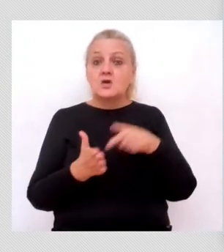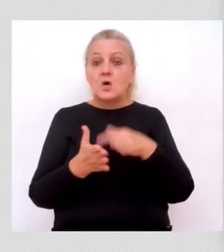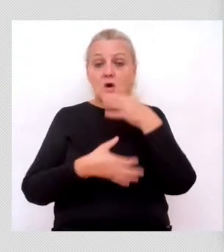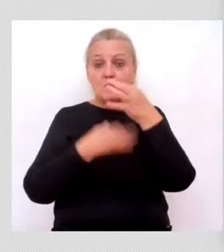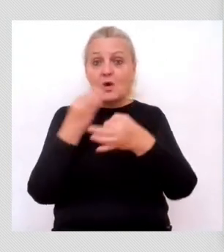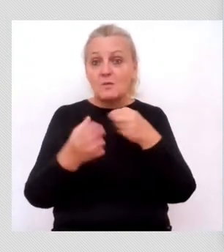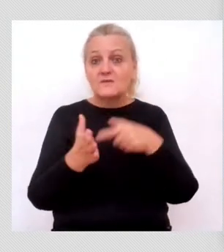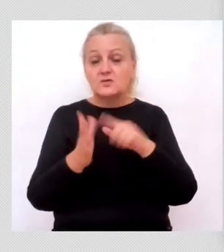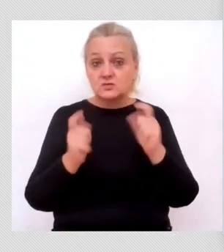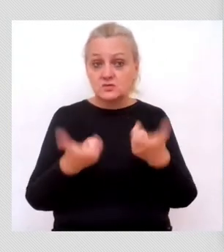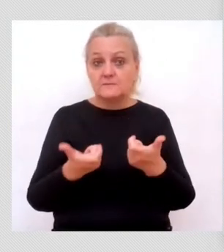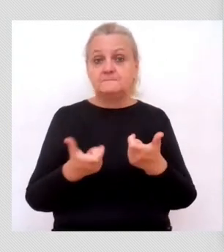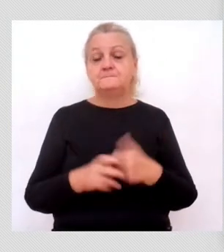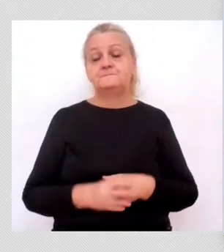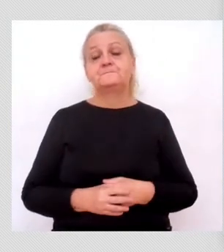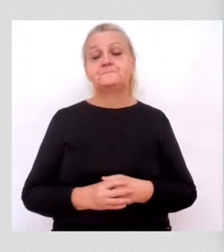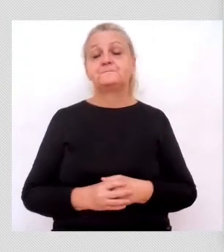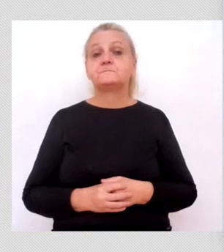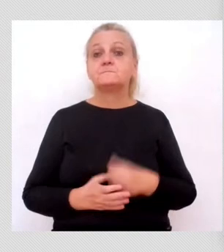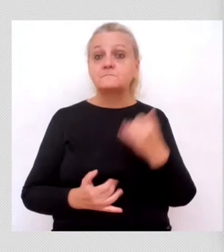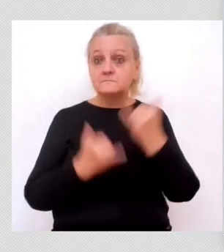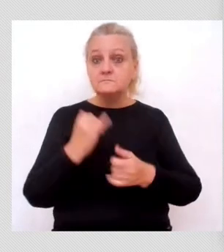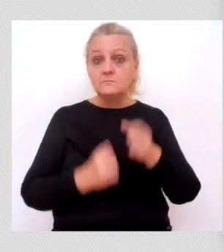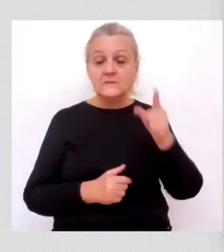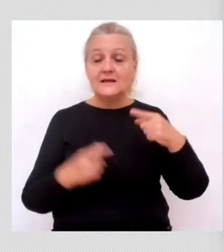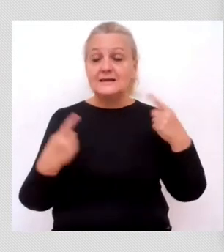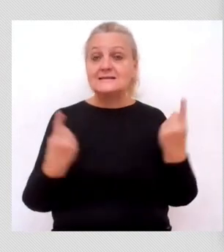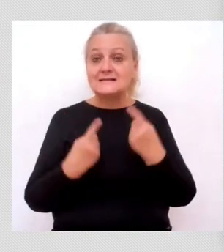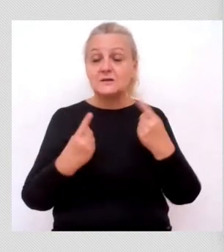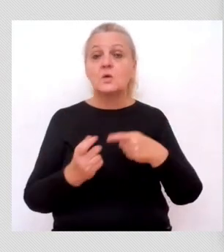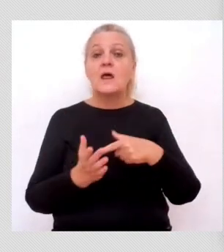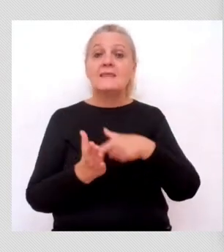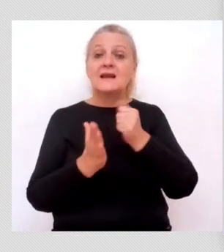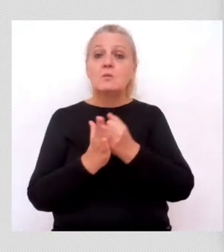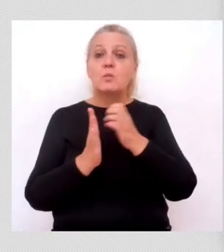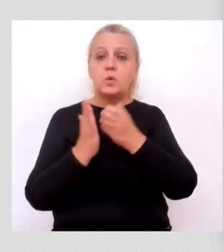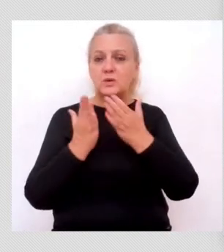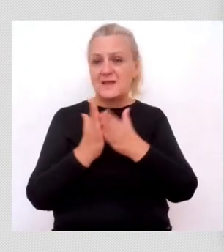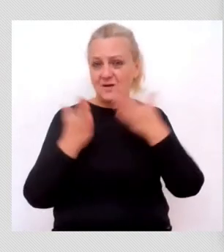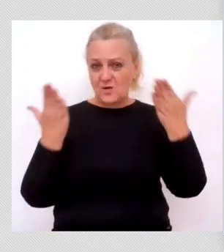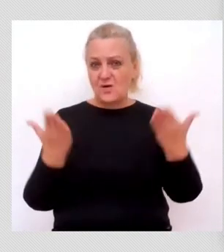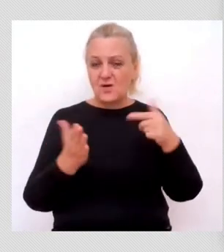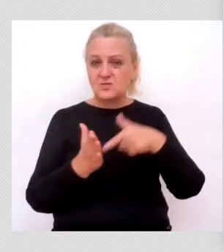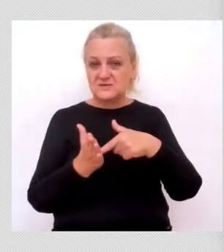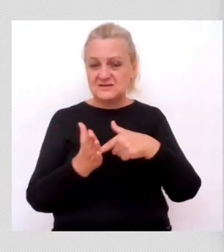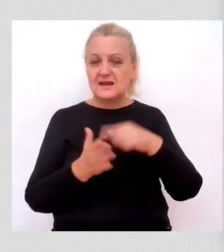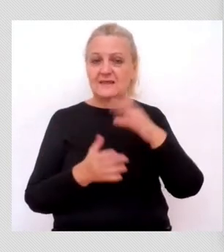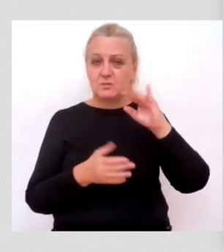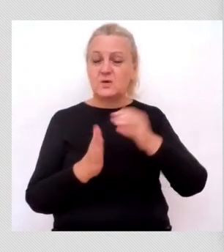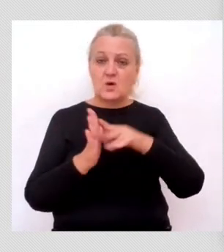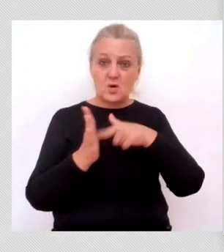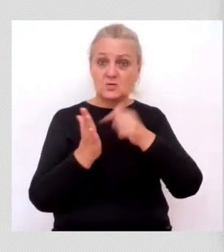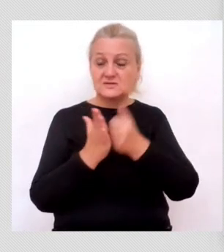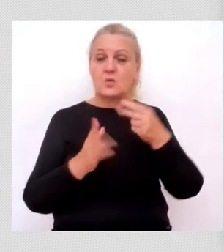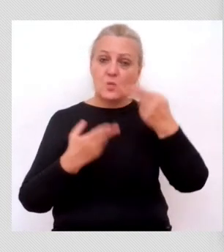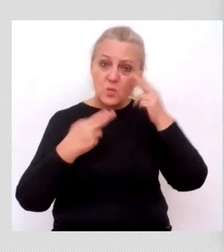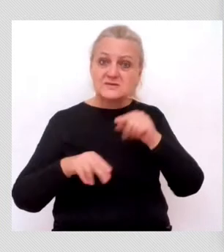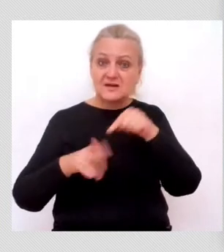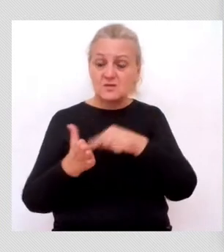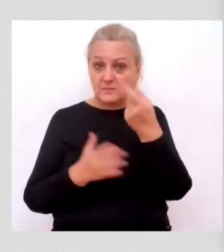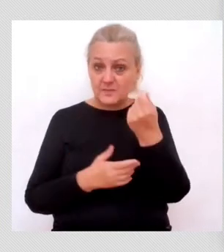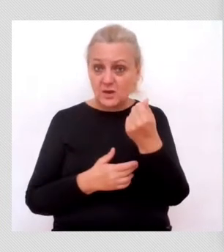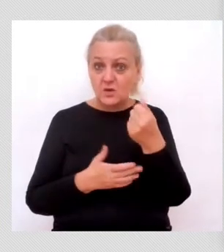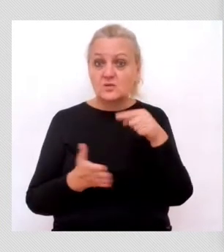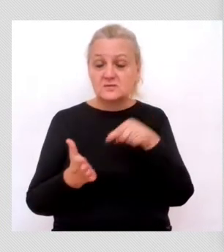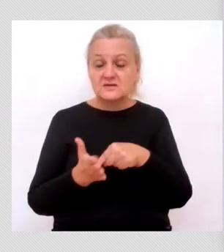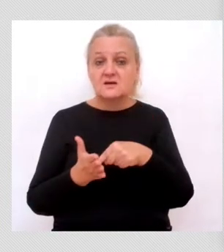jeżeli dojdzie do sytuacji, Trybunał Konstytucyjny uzna za konstytucyjne te reguły, te pieniądze